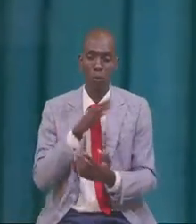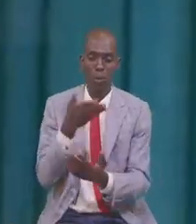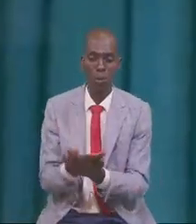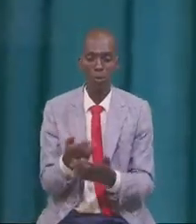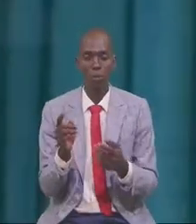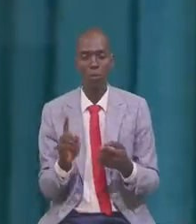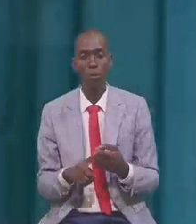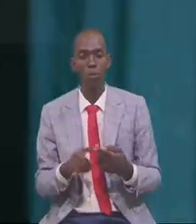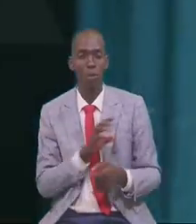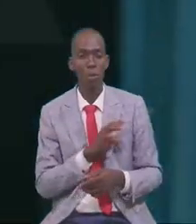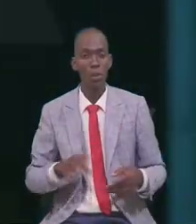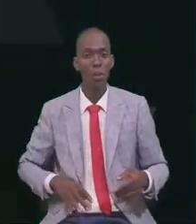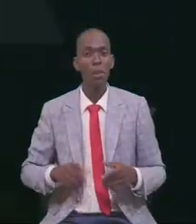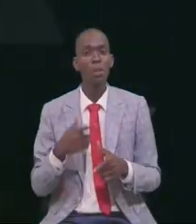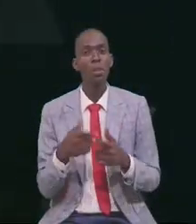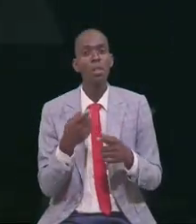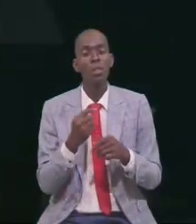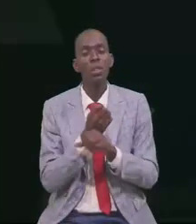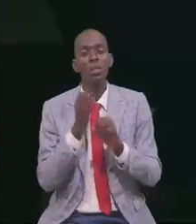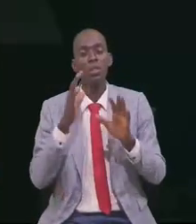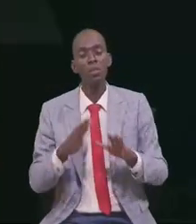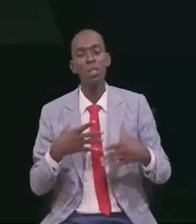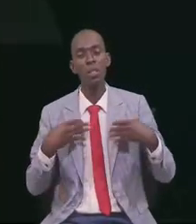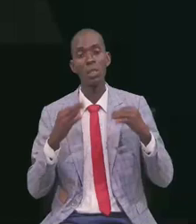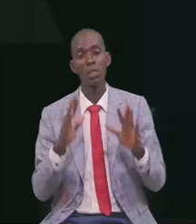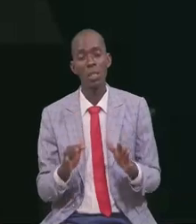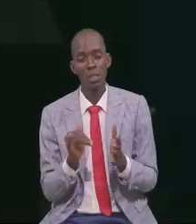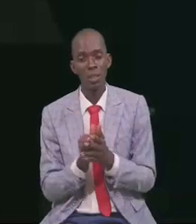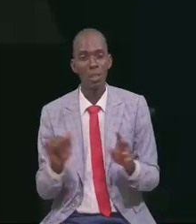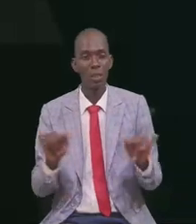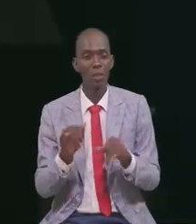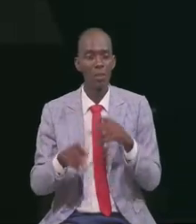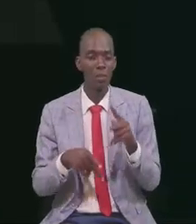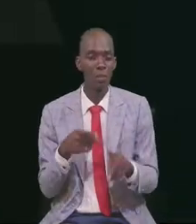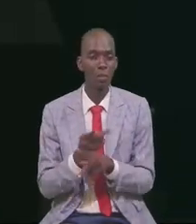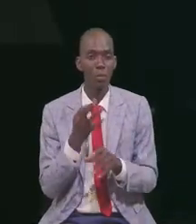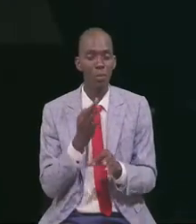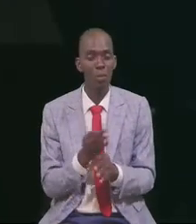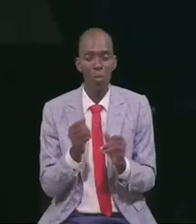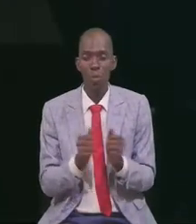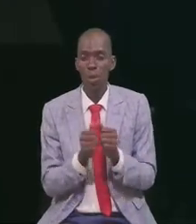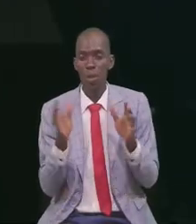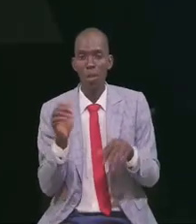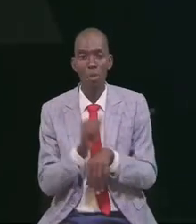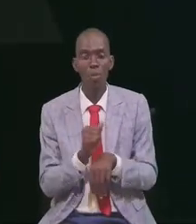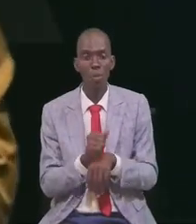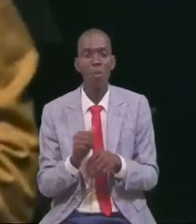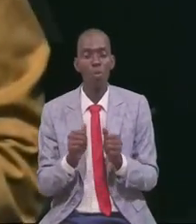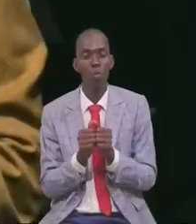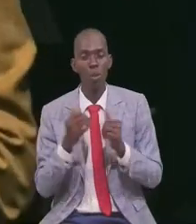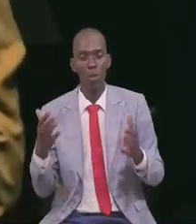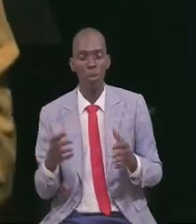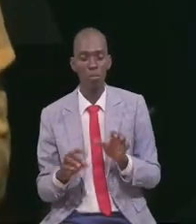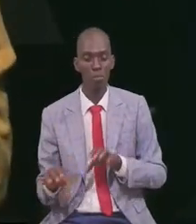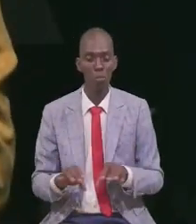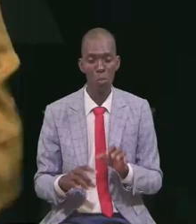et le Guérisseur. Il dit un de même, la foi sans les œuvres, sans l'action, sans l'expression est